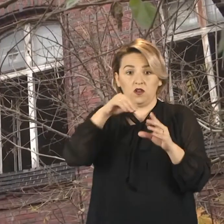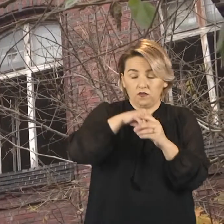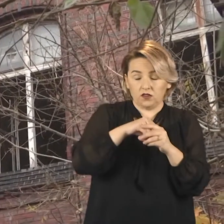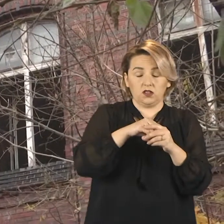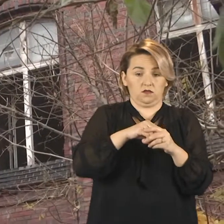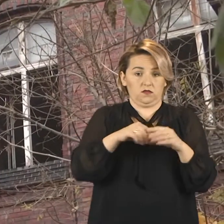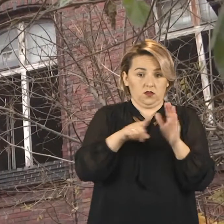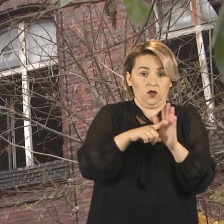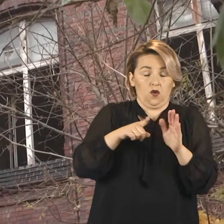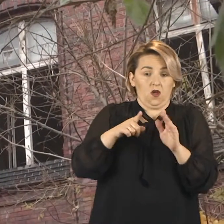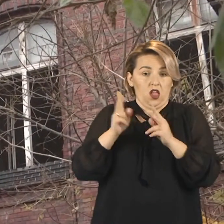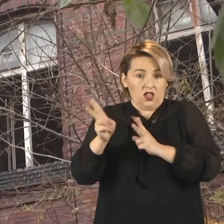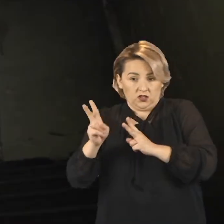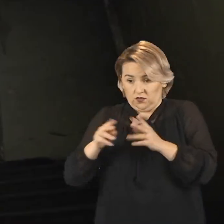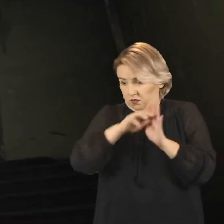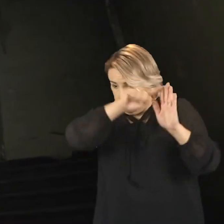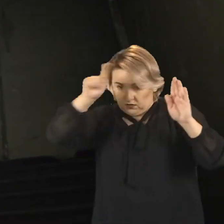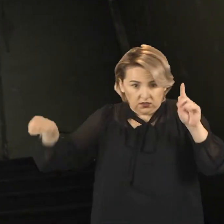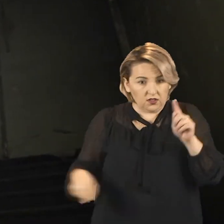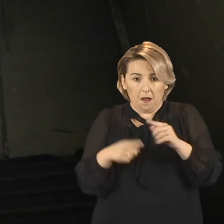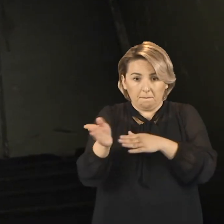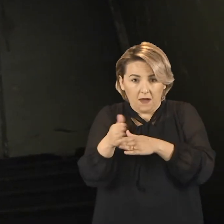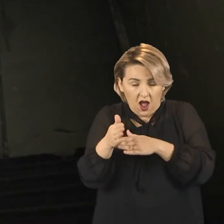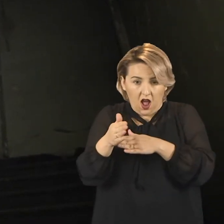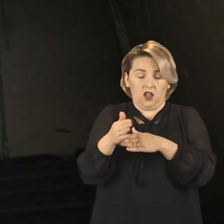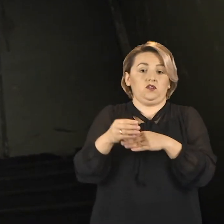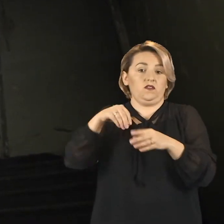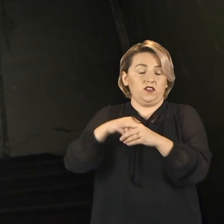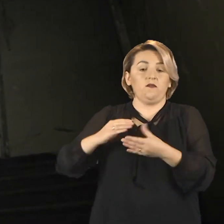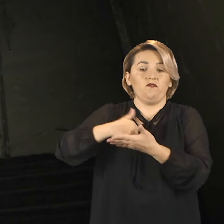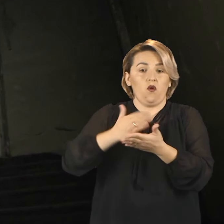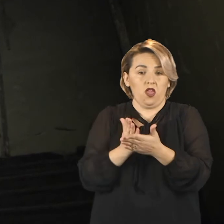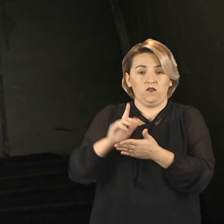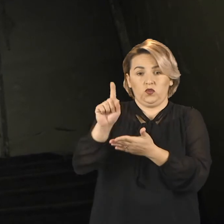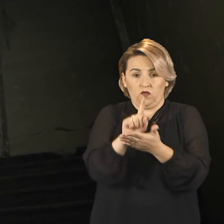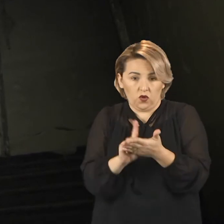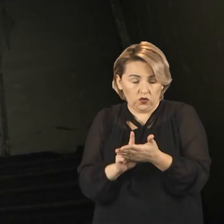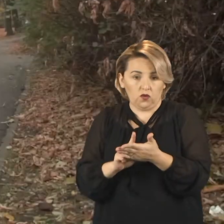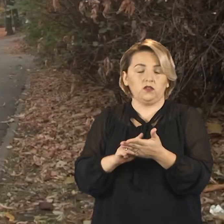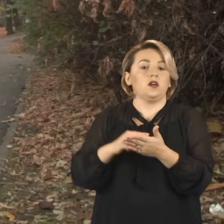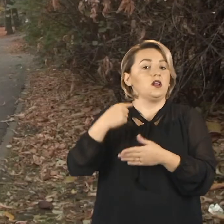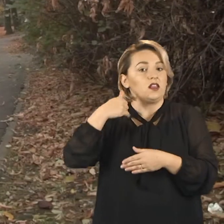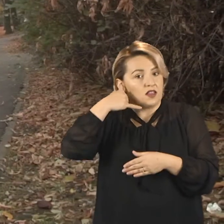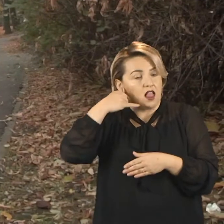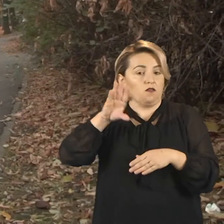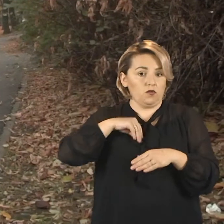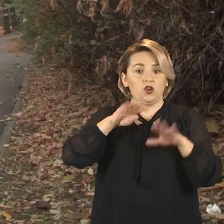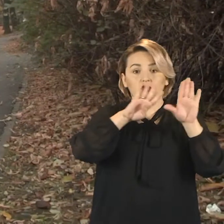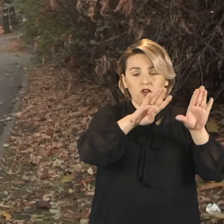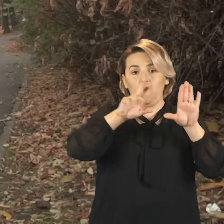do 31 marca działa specjalna całodobowa infolinia obejmująca teren województwa śląskiego pod numerem